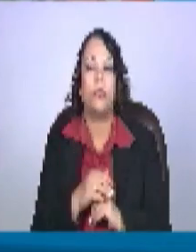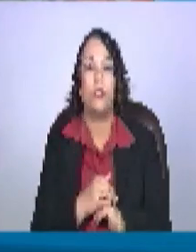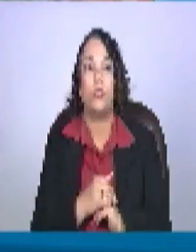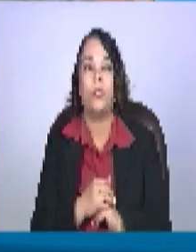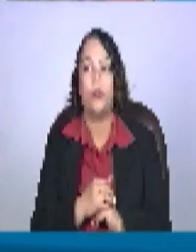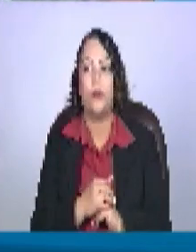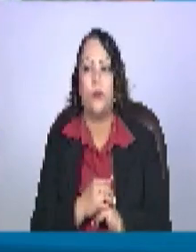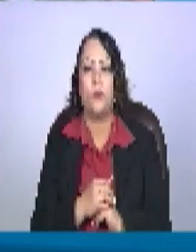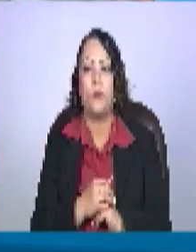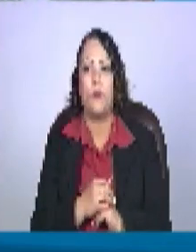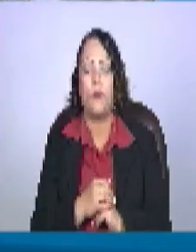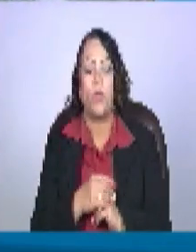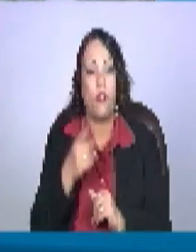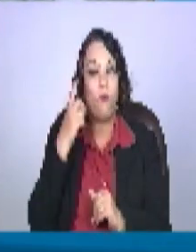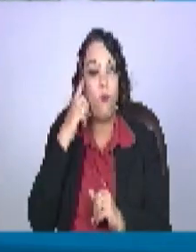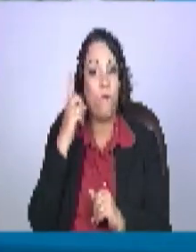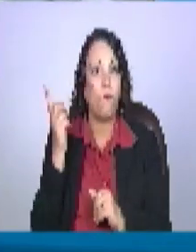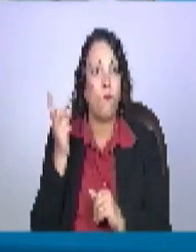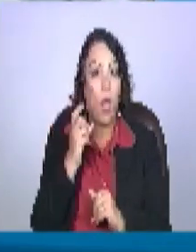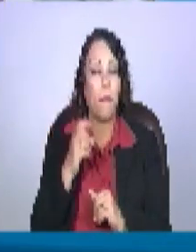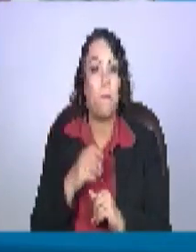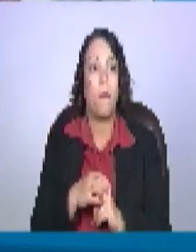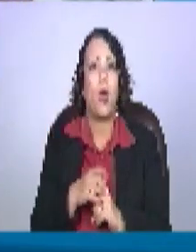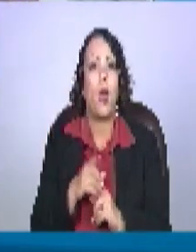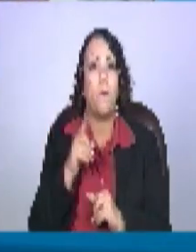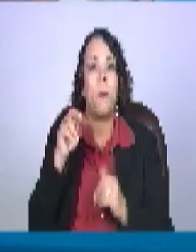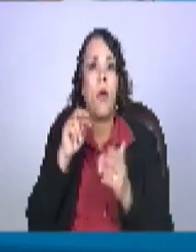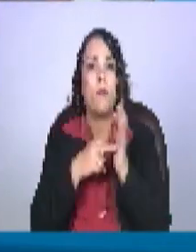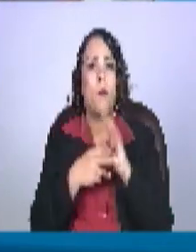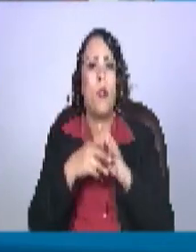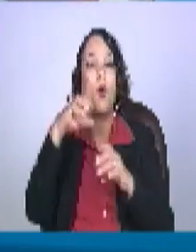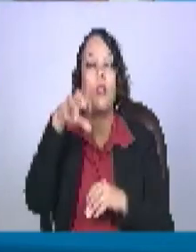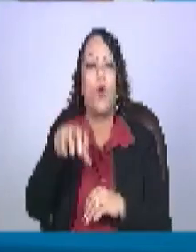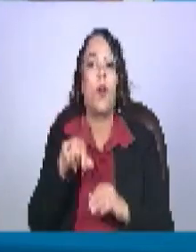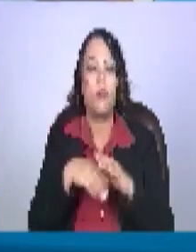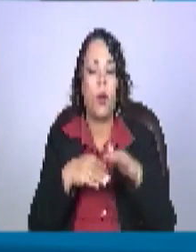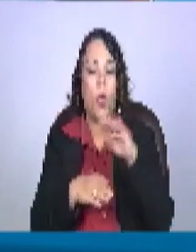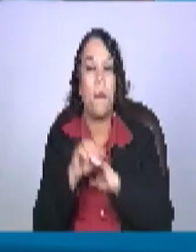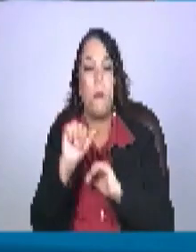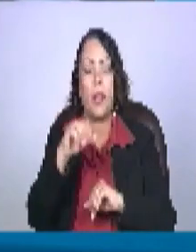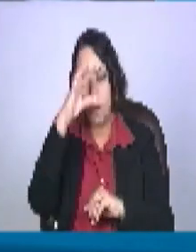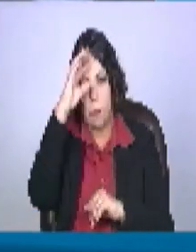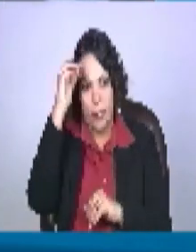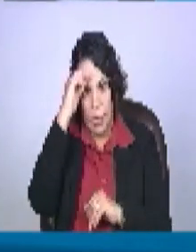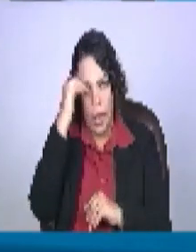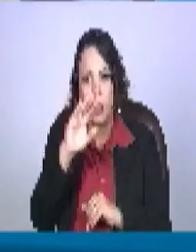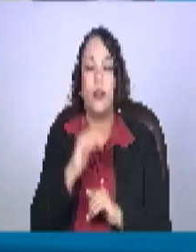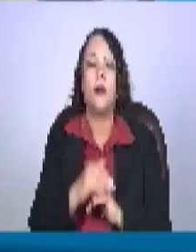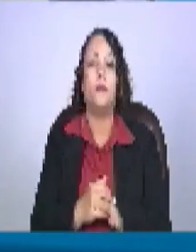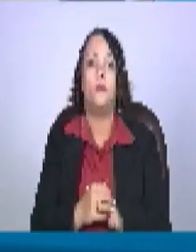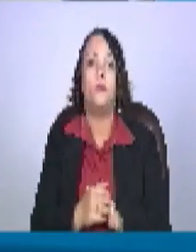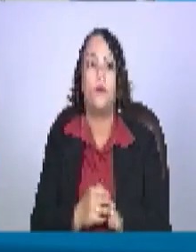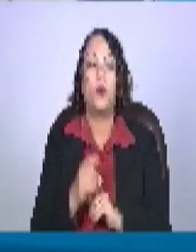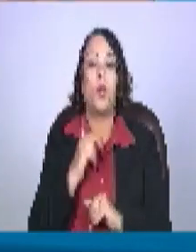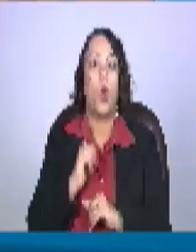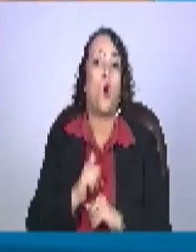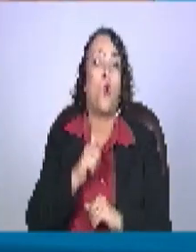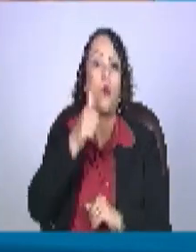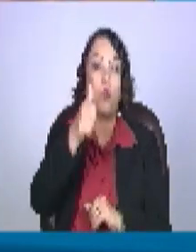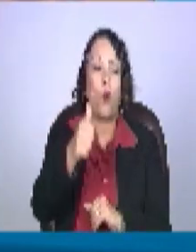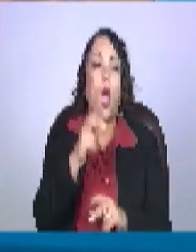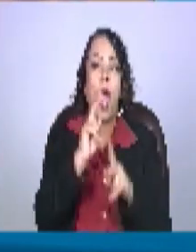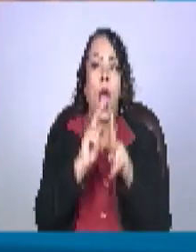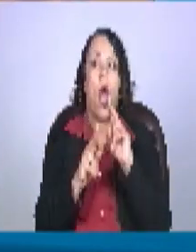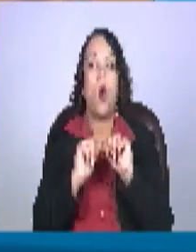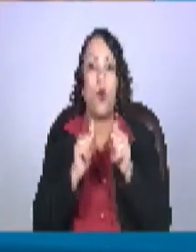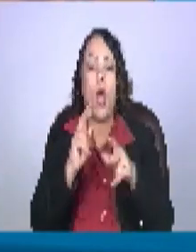عندهمش الدرايه بما تفعله الدوله حتى في المكان ده يعني مثلا روح مكان اسالهم